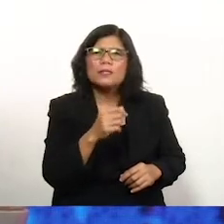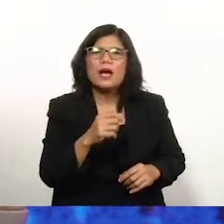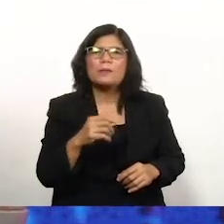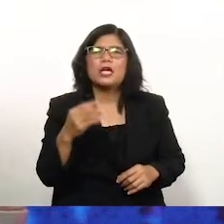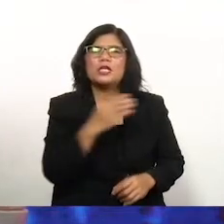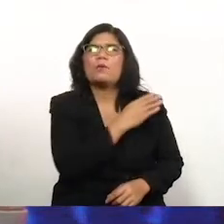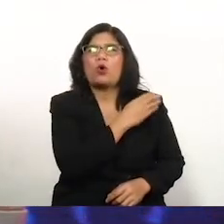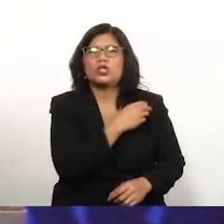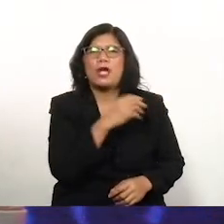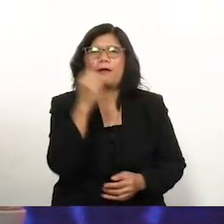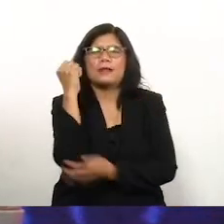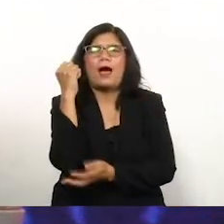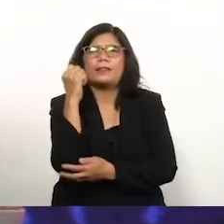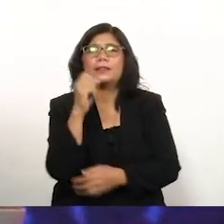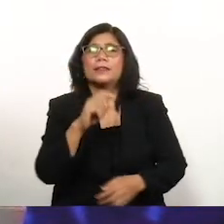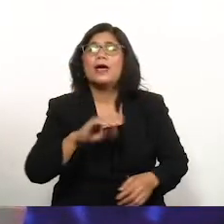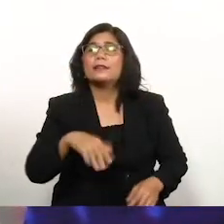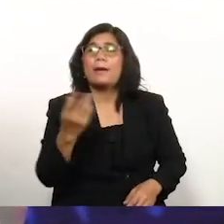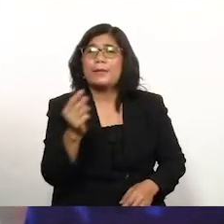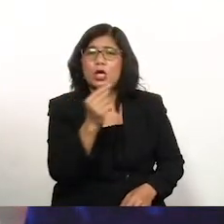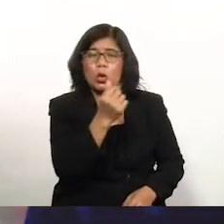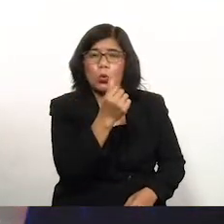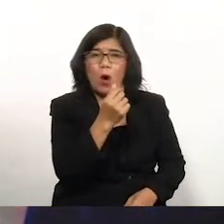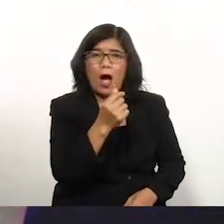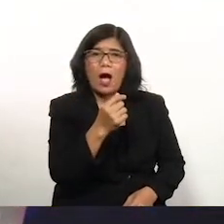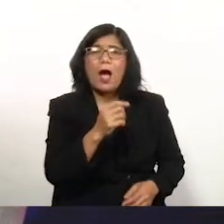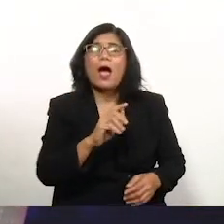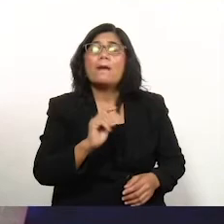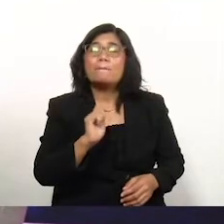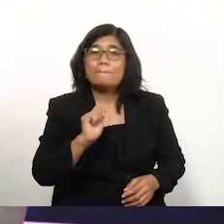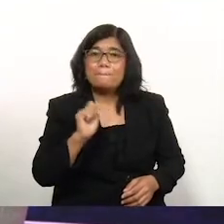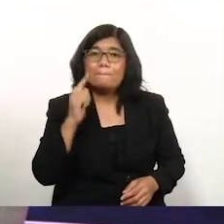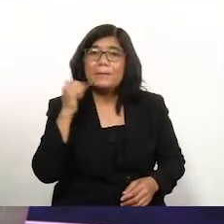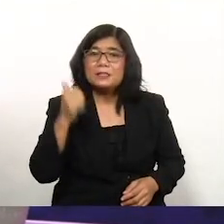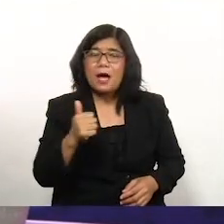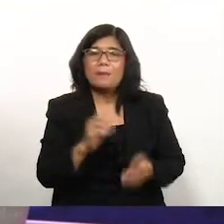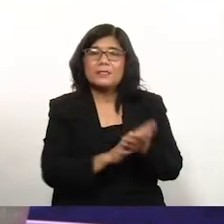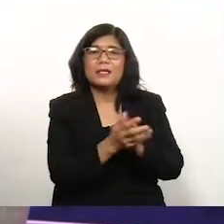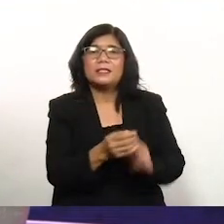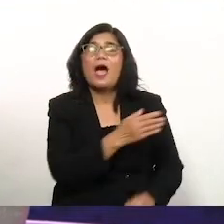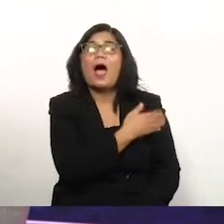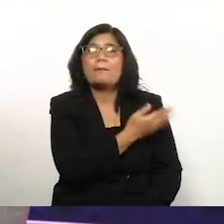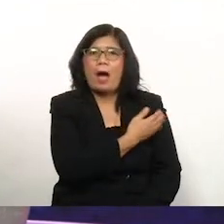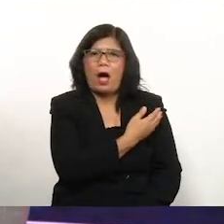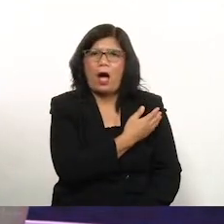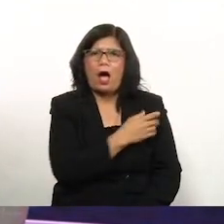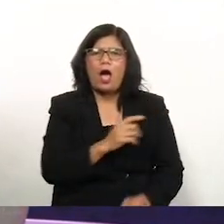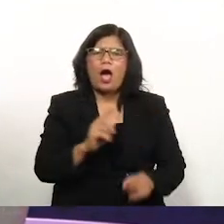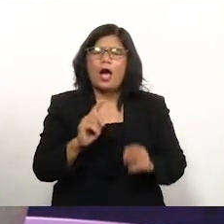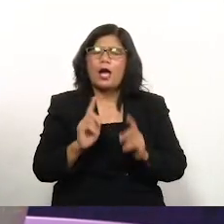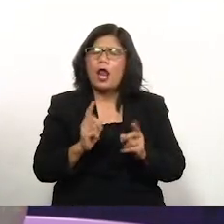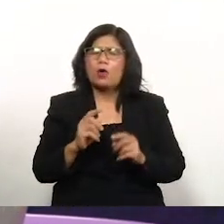baik Hai Salamah uang yang atur kita hidup kita bisa jadi ngaco Hai Tapi selama kita